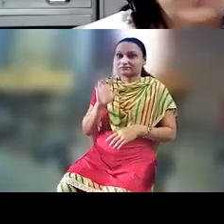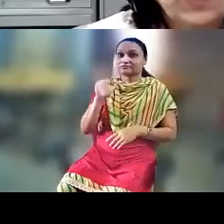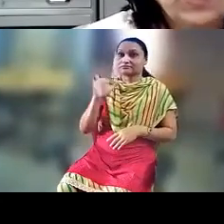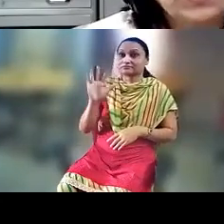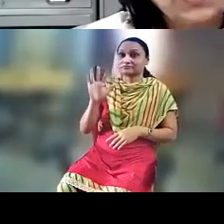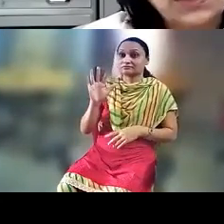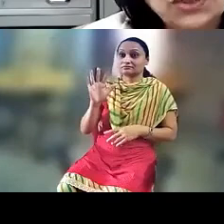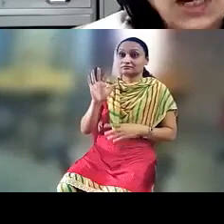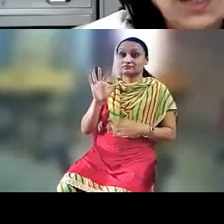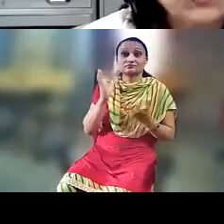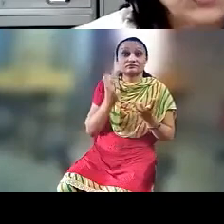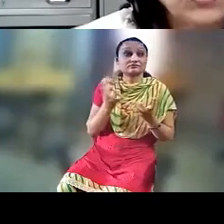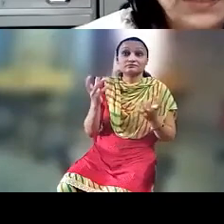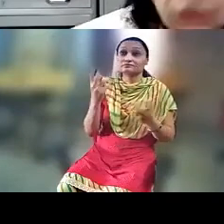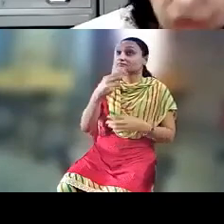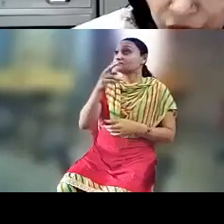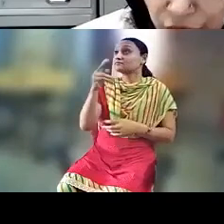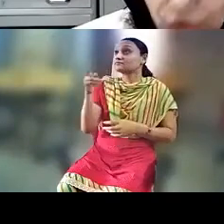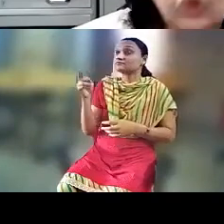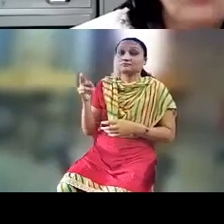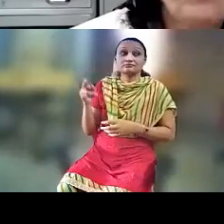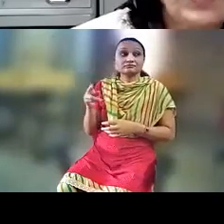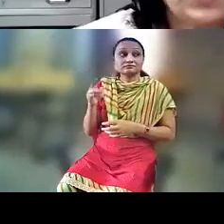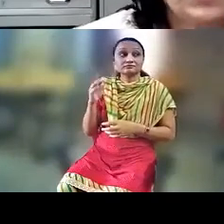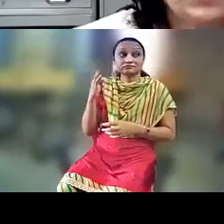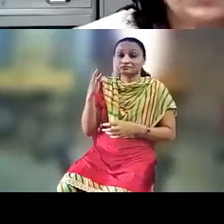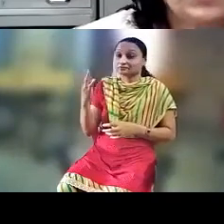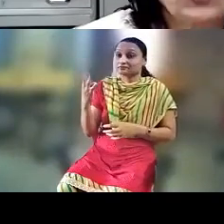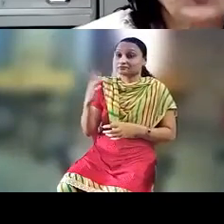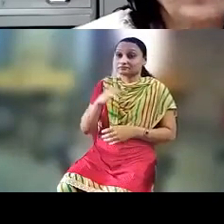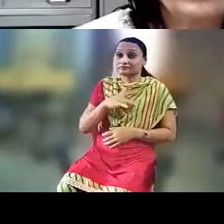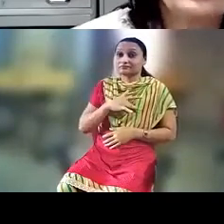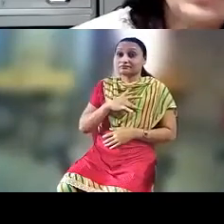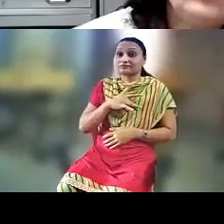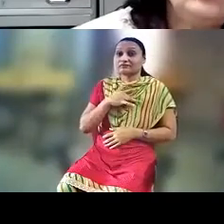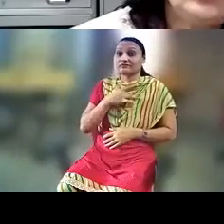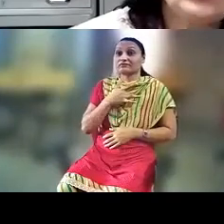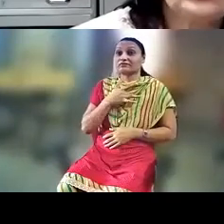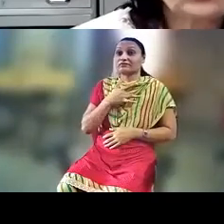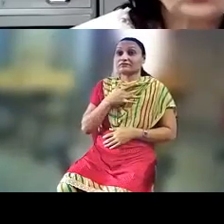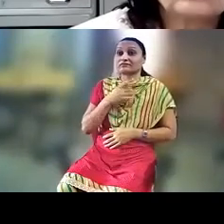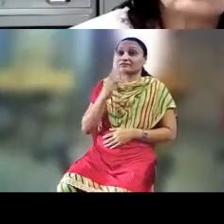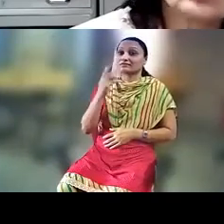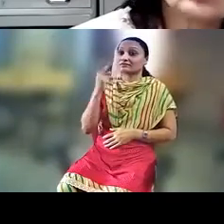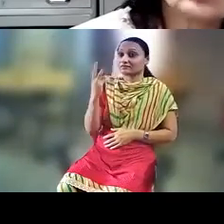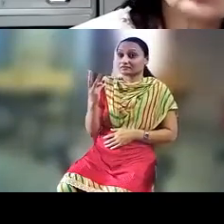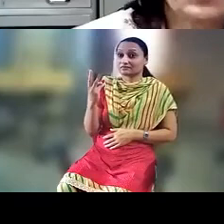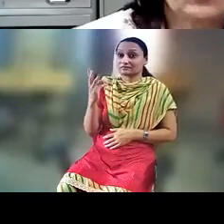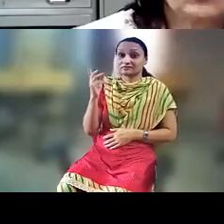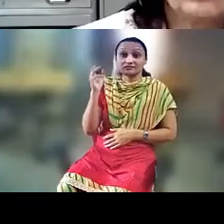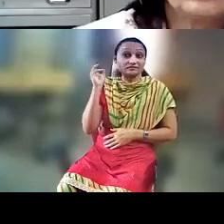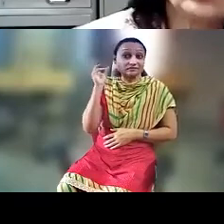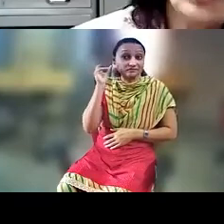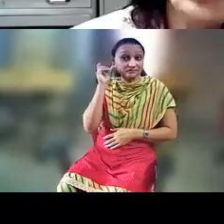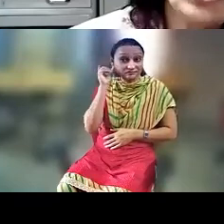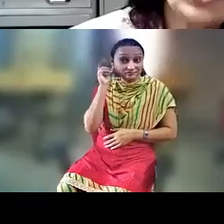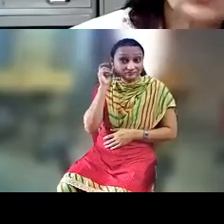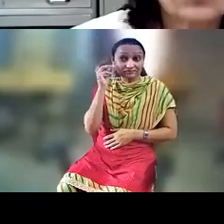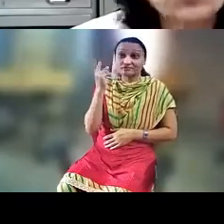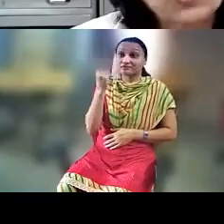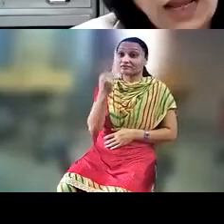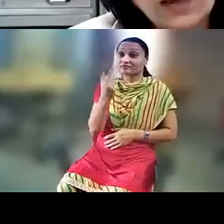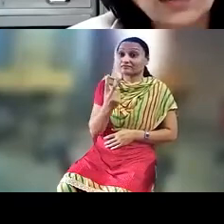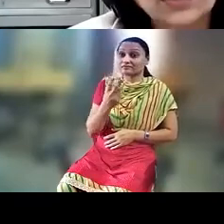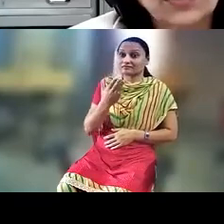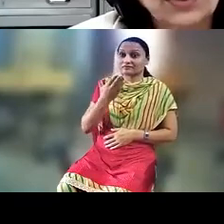हो, 4 चीजें जिसको तुम फील कर सकते हो, 3 चीजें जिसको तुम सुन सकते हो, 2 चीजें जो